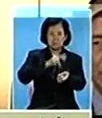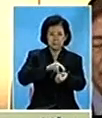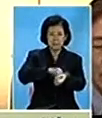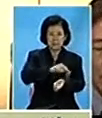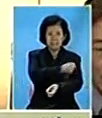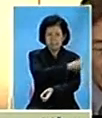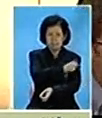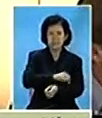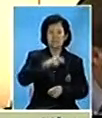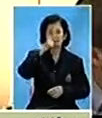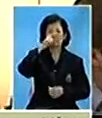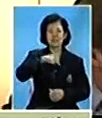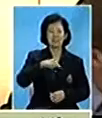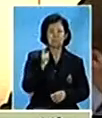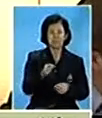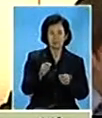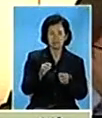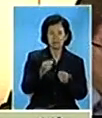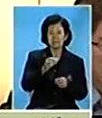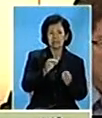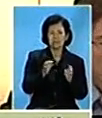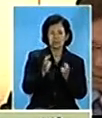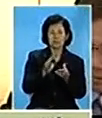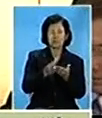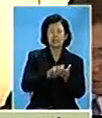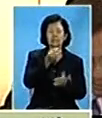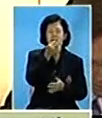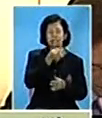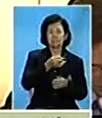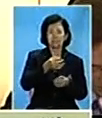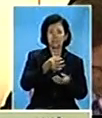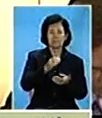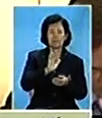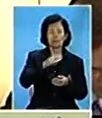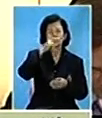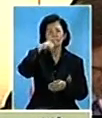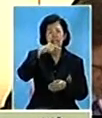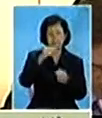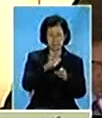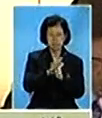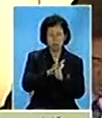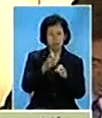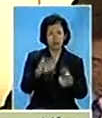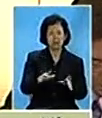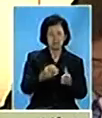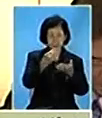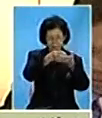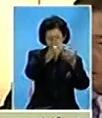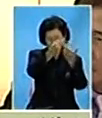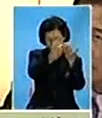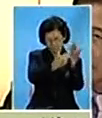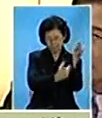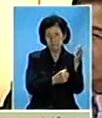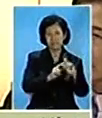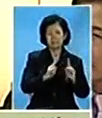ญญัติว่าเป็นวิชาชีพการแพทย์แผนไทยก็พอแล้วนะครับแต่ถ้าเราจะพูดถึงรายละเอียดของการแพทย์แผนไทยก็จ